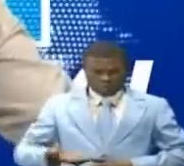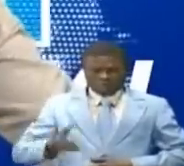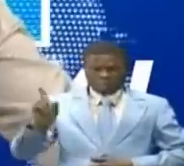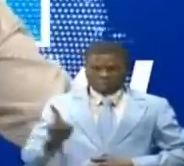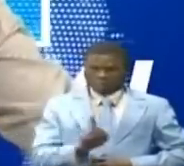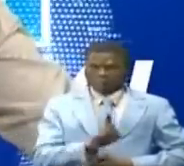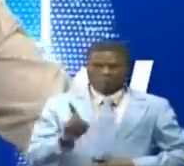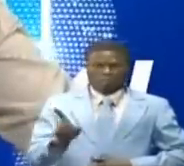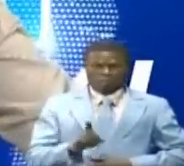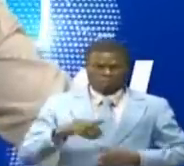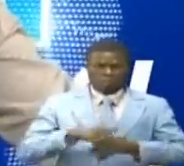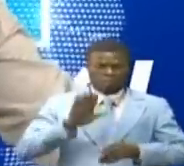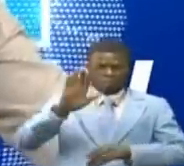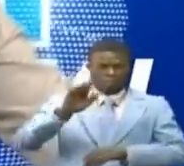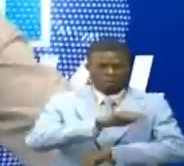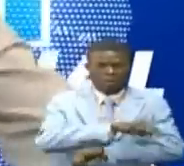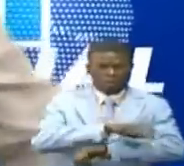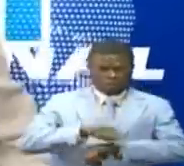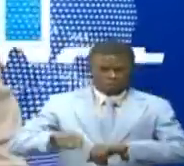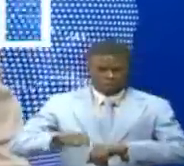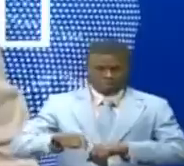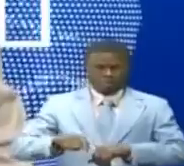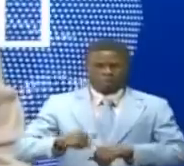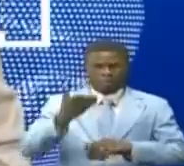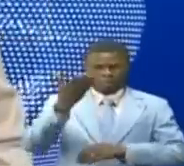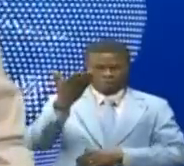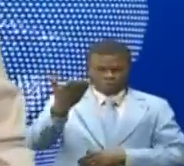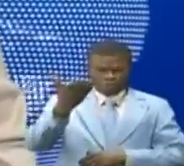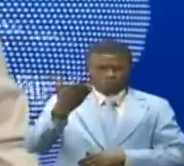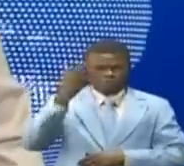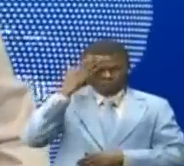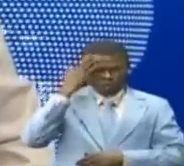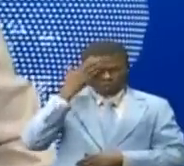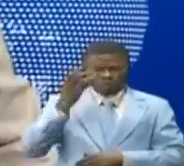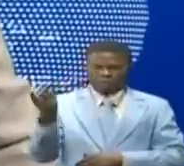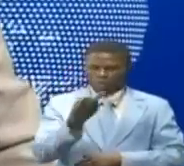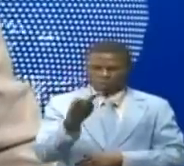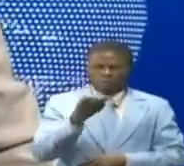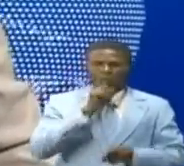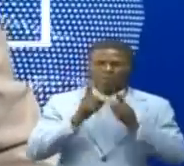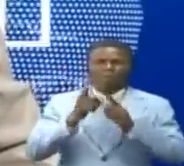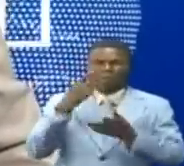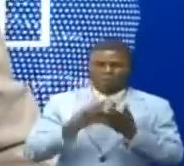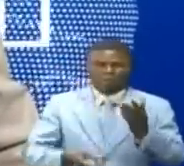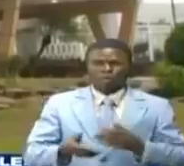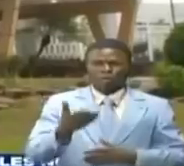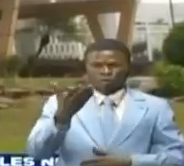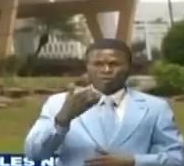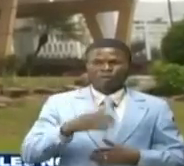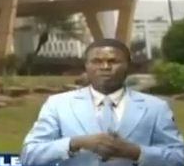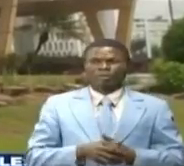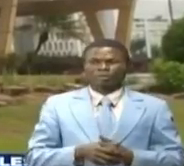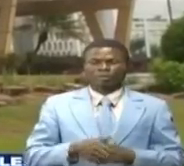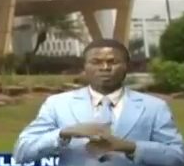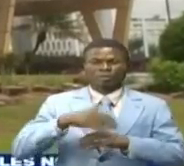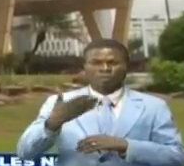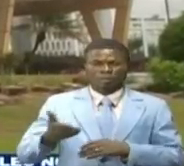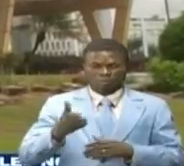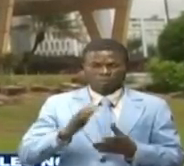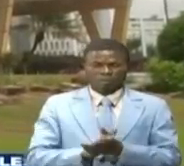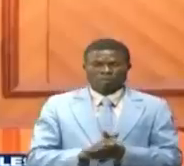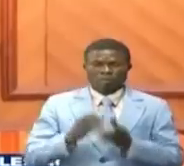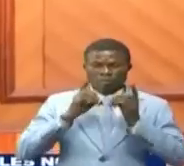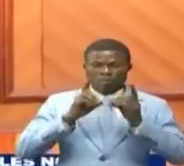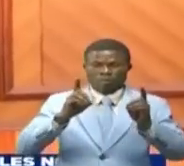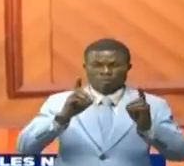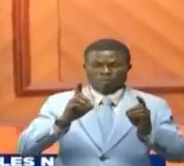rôle à la cité de l'Union africaine. Pierre Kibambe Somé, Coco Molicho signe ce reportage. Après son adresse à la nation